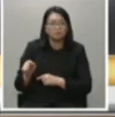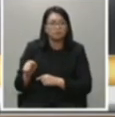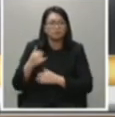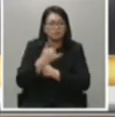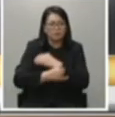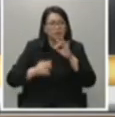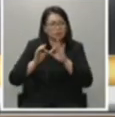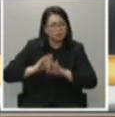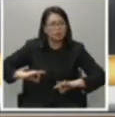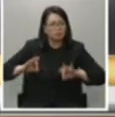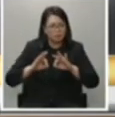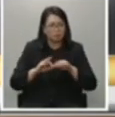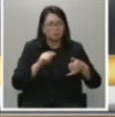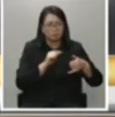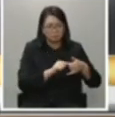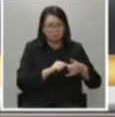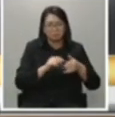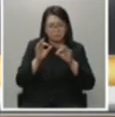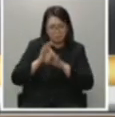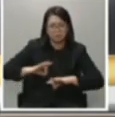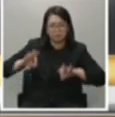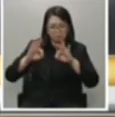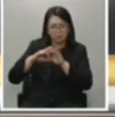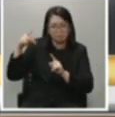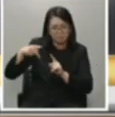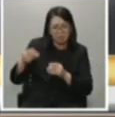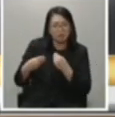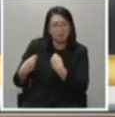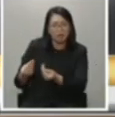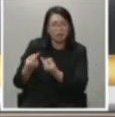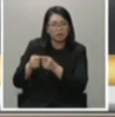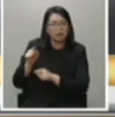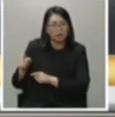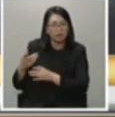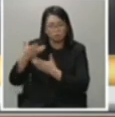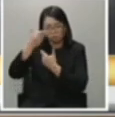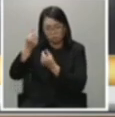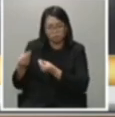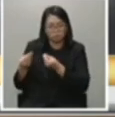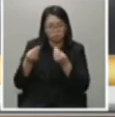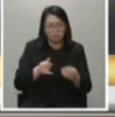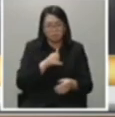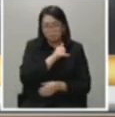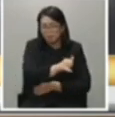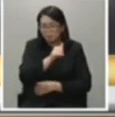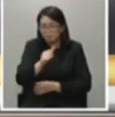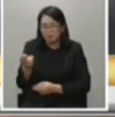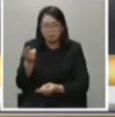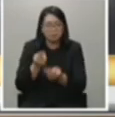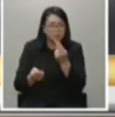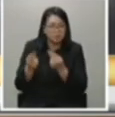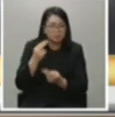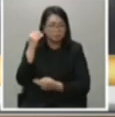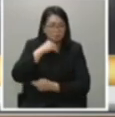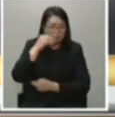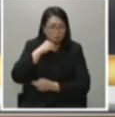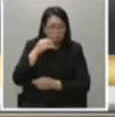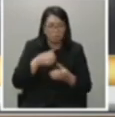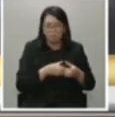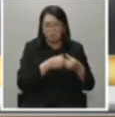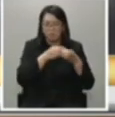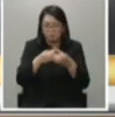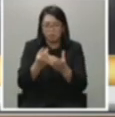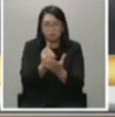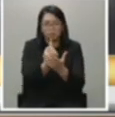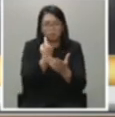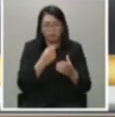ศที่พลเอกประยุทธ์ให้ความสำคัญเป็นพิเศษค่ะมีการเยือนหลายครั้งทั้งในระดับนายกรัฐมนตรีและผู้แทน